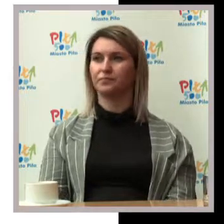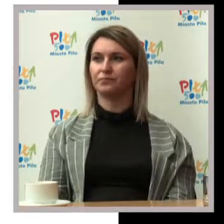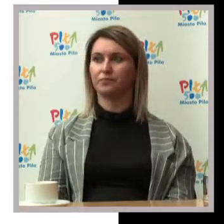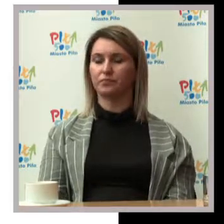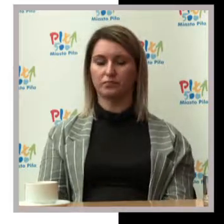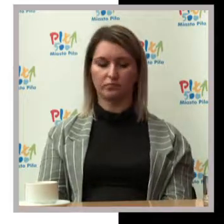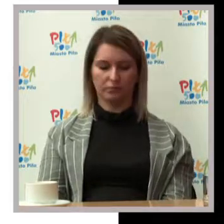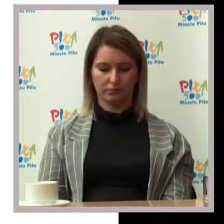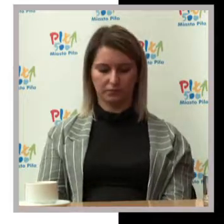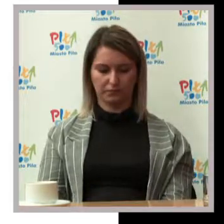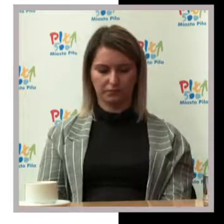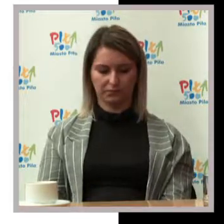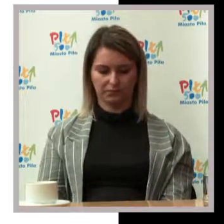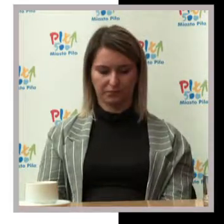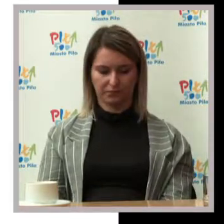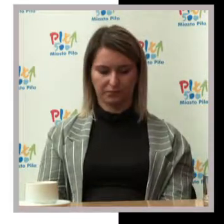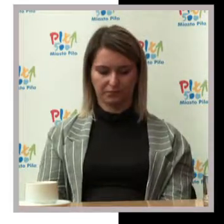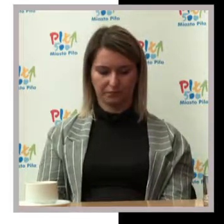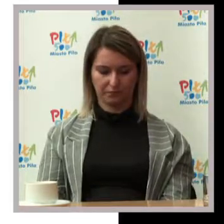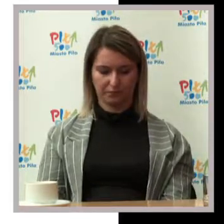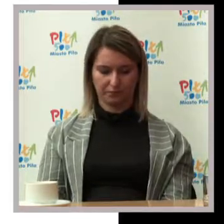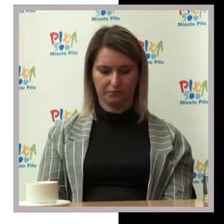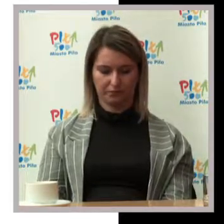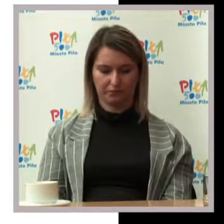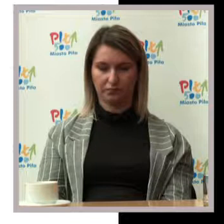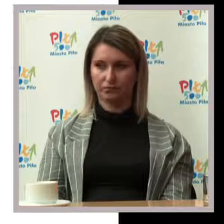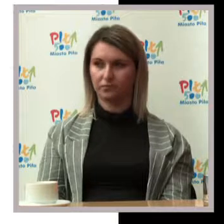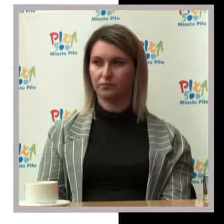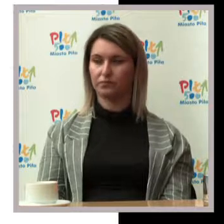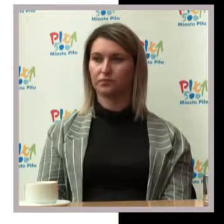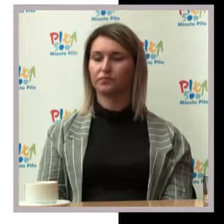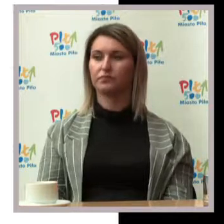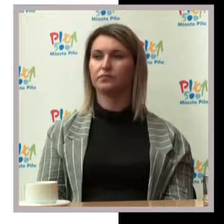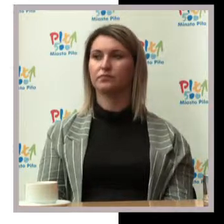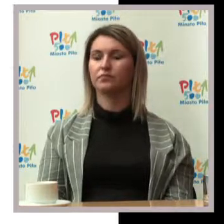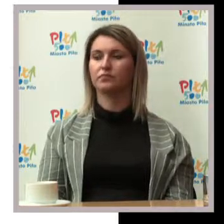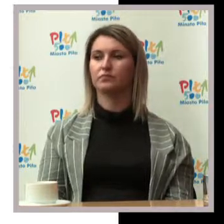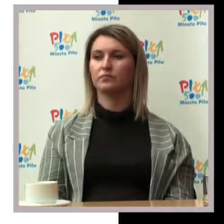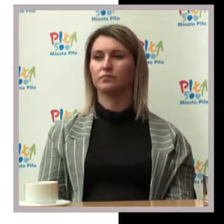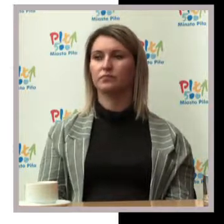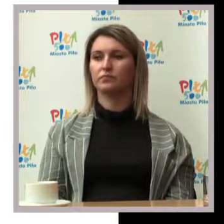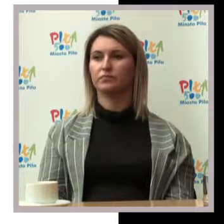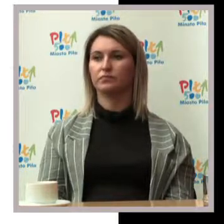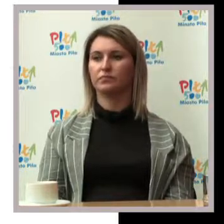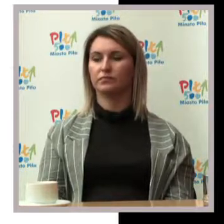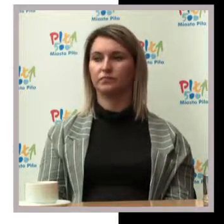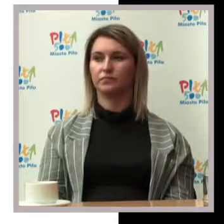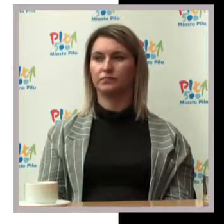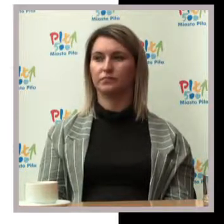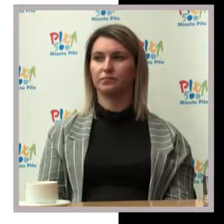budżetu również. Ta tendencja jest ciągle wzrostowa, ona od 2010 roku jest właściwie taka